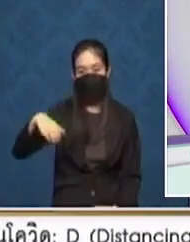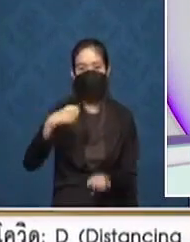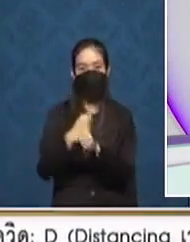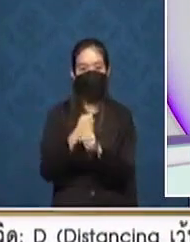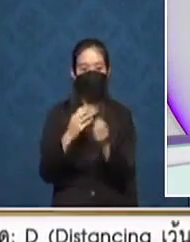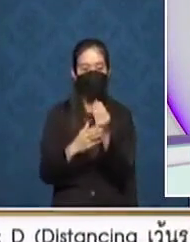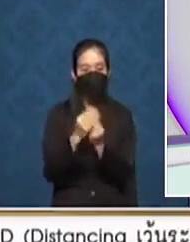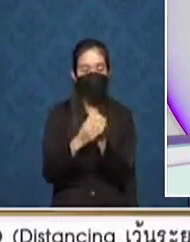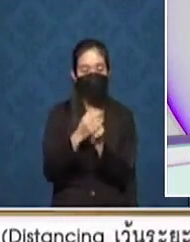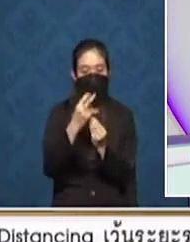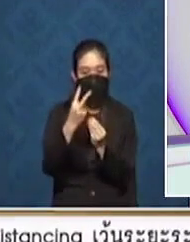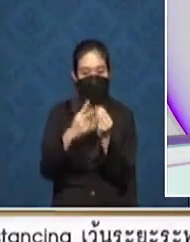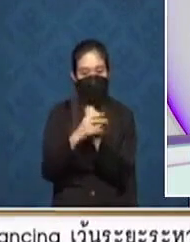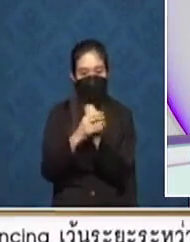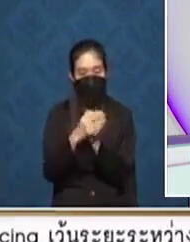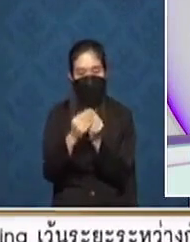ไม่ควร